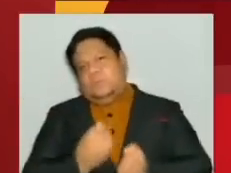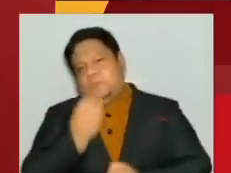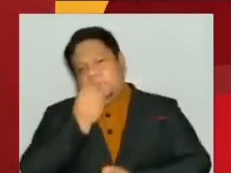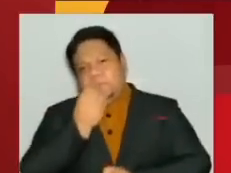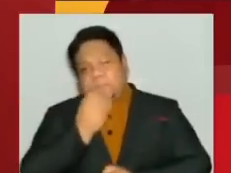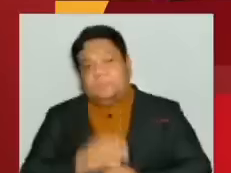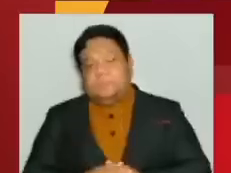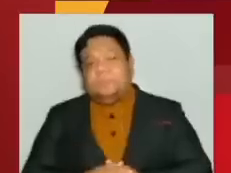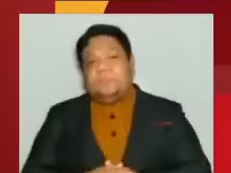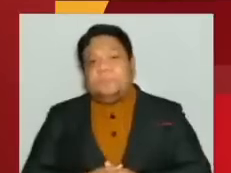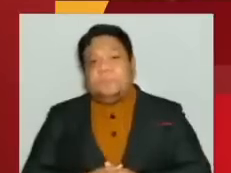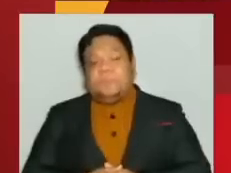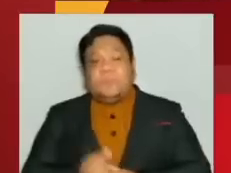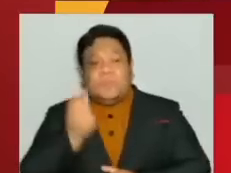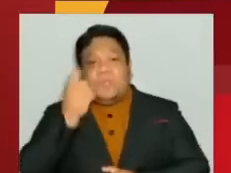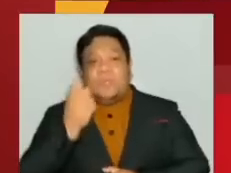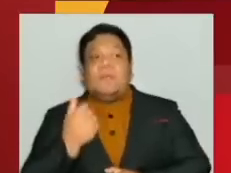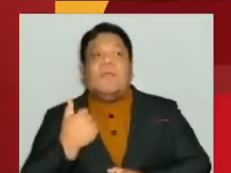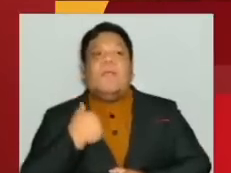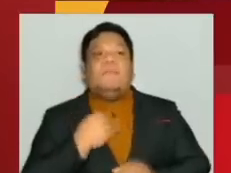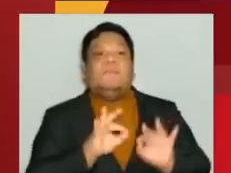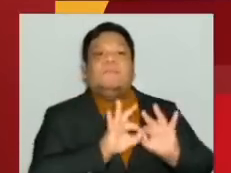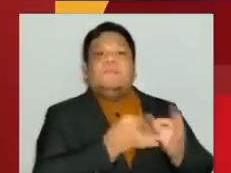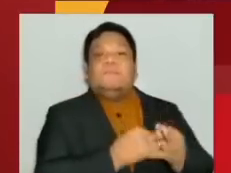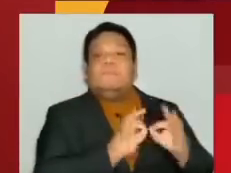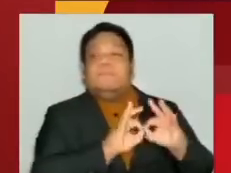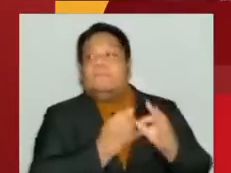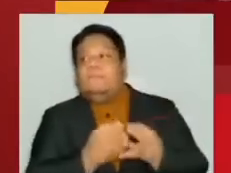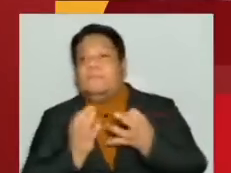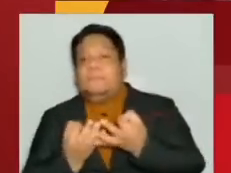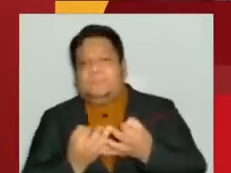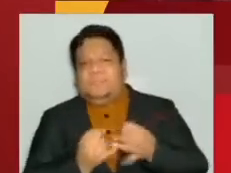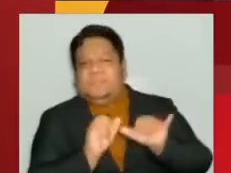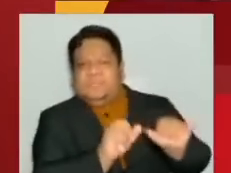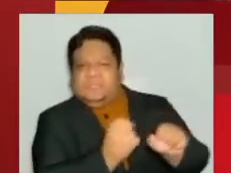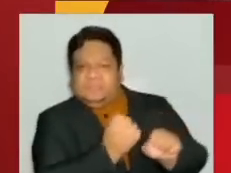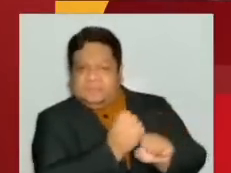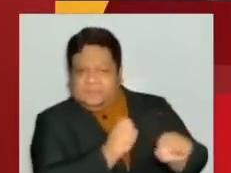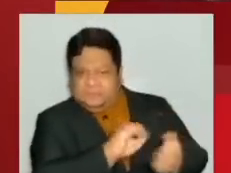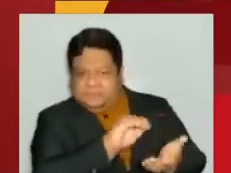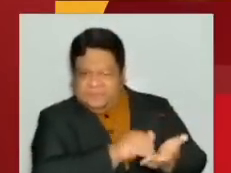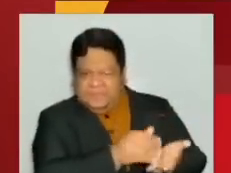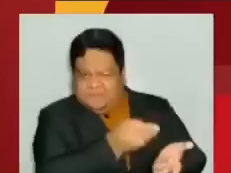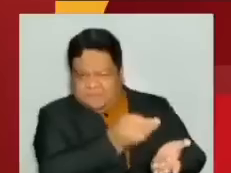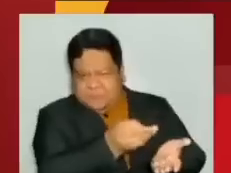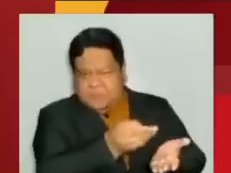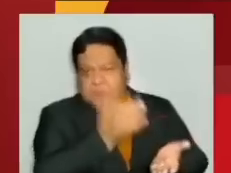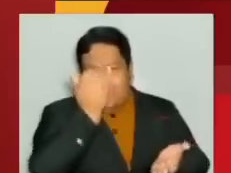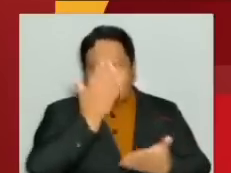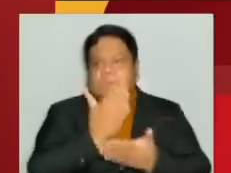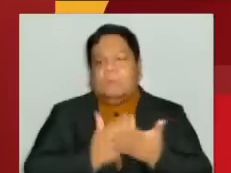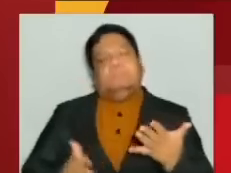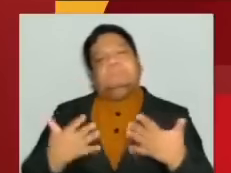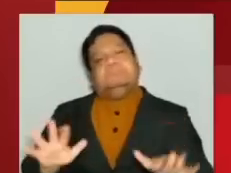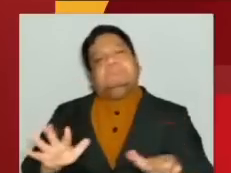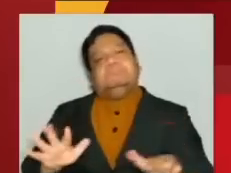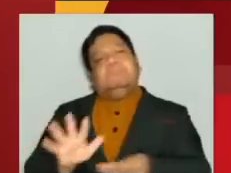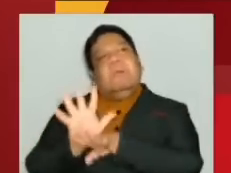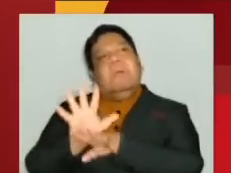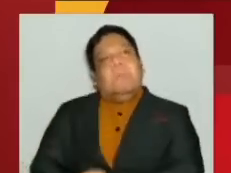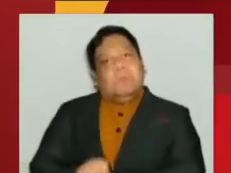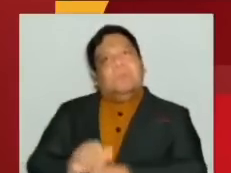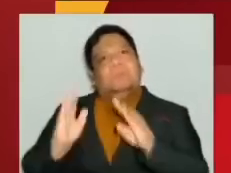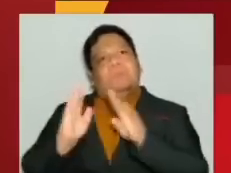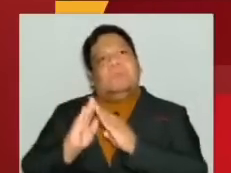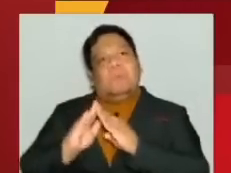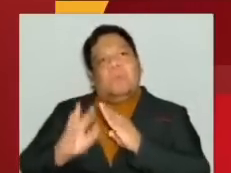kasi sa mga residente ang hindi na nag-evacuate sa kabila ng mataas na baha. Sanay na raw ang iba. Ganito raw talaga rito sa kanila.